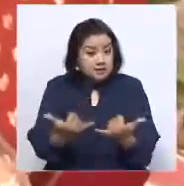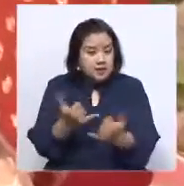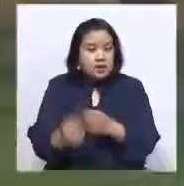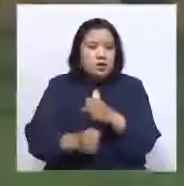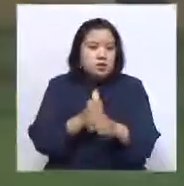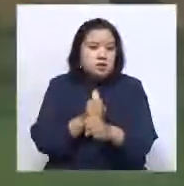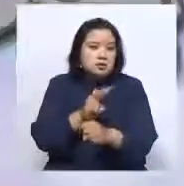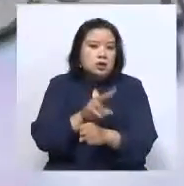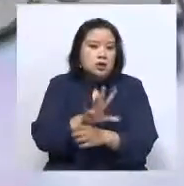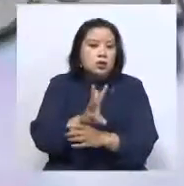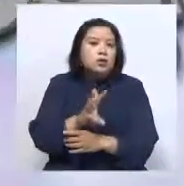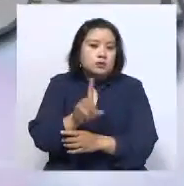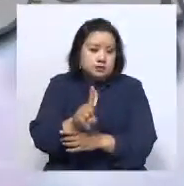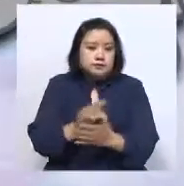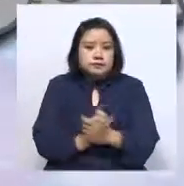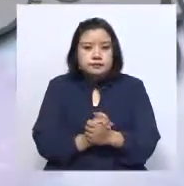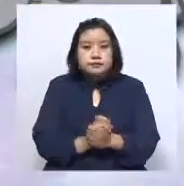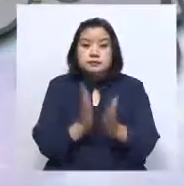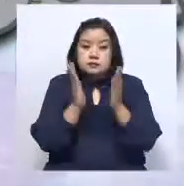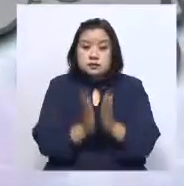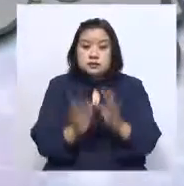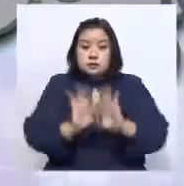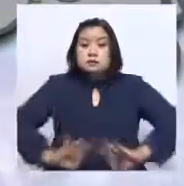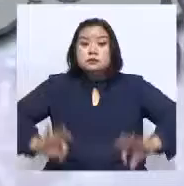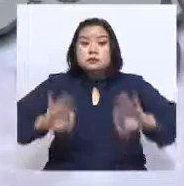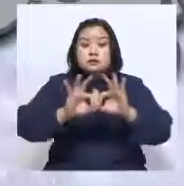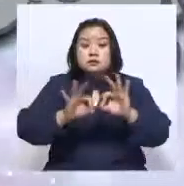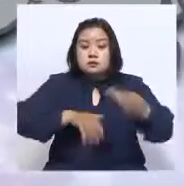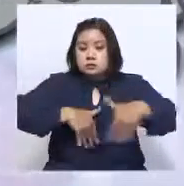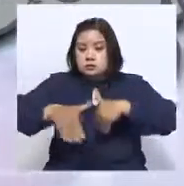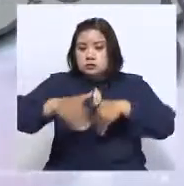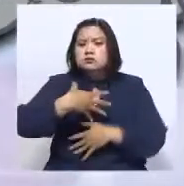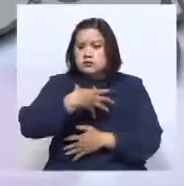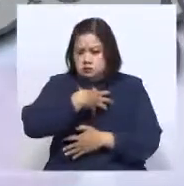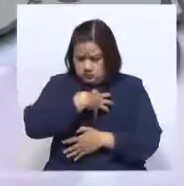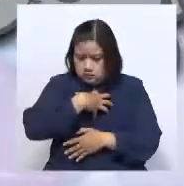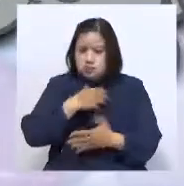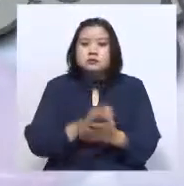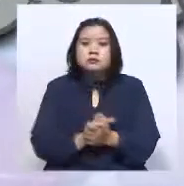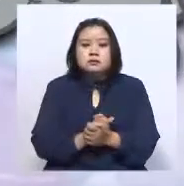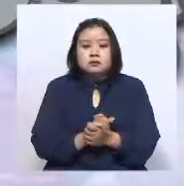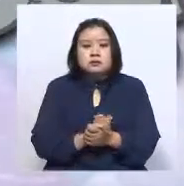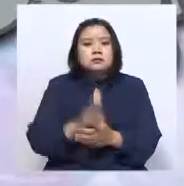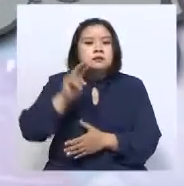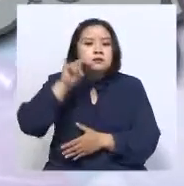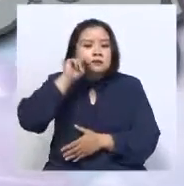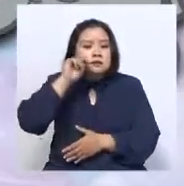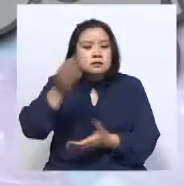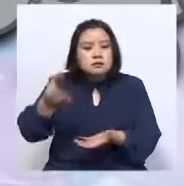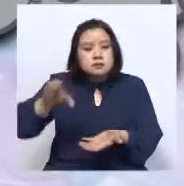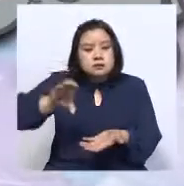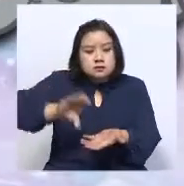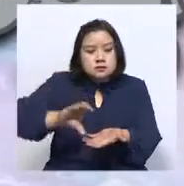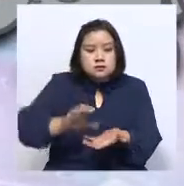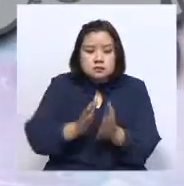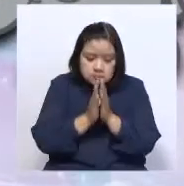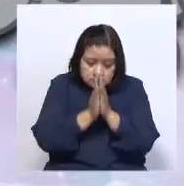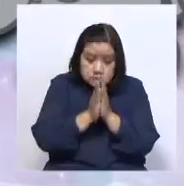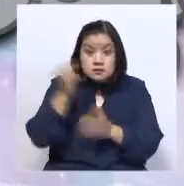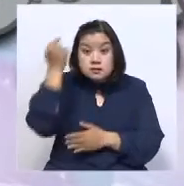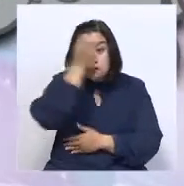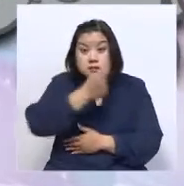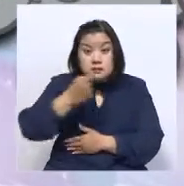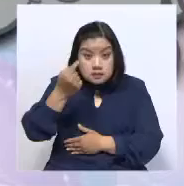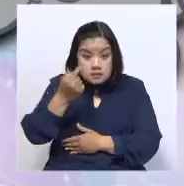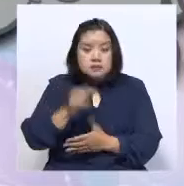ส่วนผลสำรวจบุคคลสำคัญนะคะที่ประชาชนค่ะอยากที่จะรดน้ำดำหัวมากที่สุดไปดูกลุ่มการเมืองกันก่อ